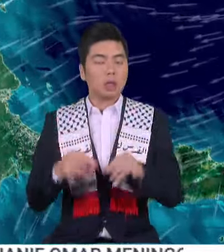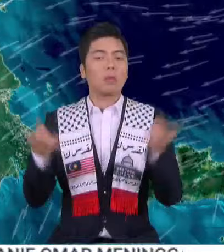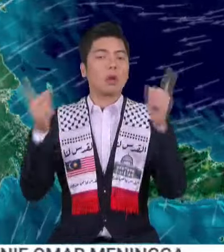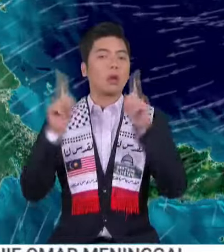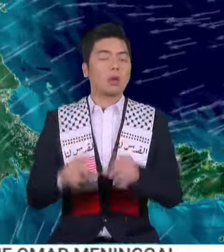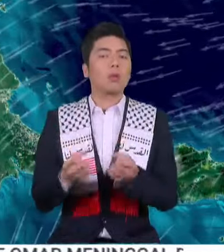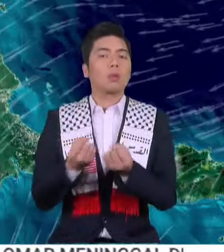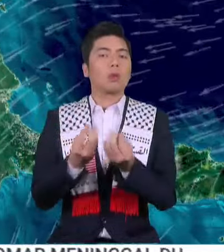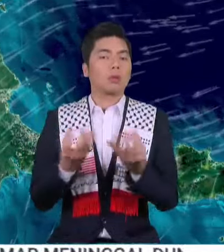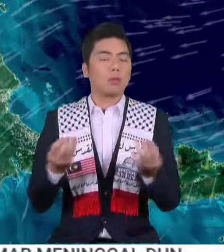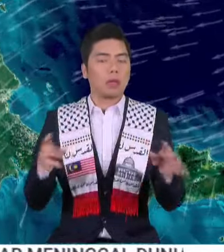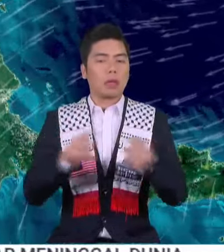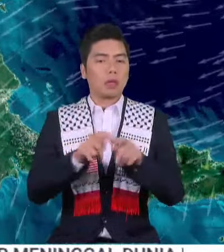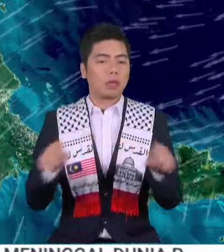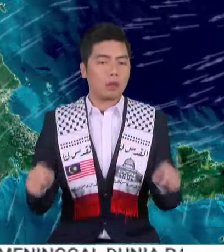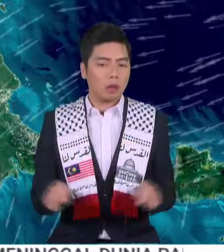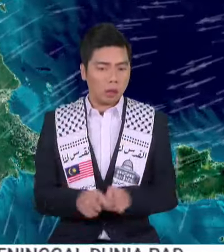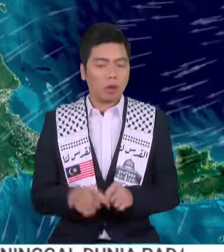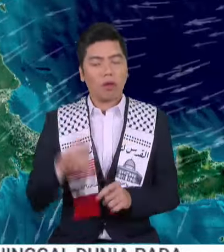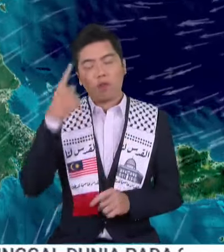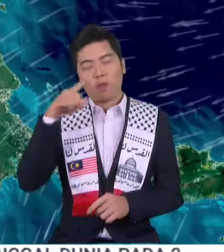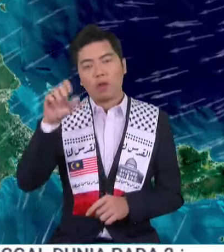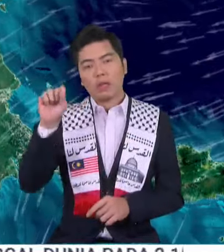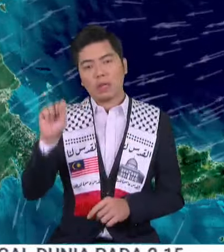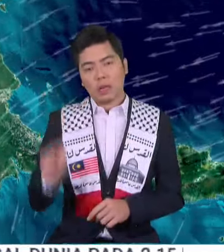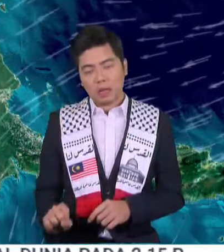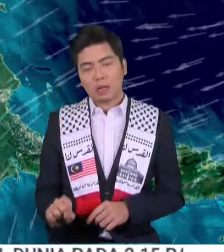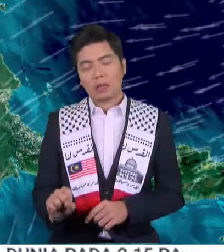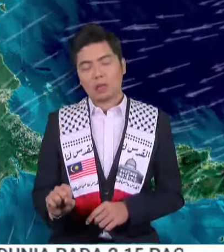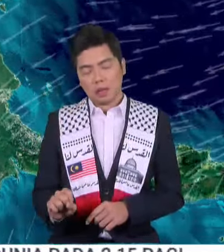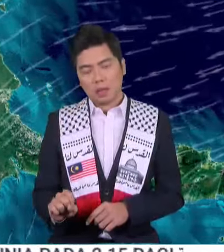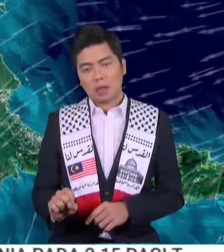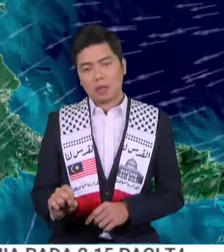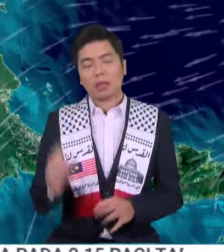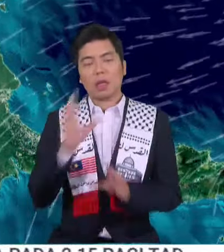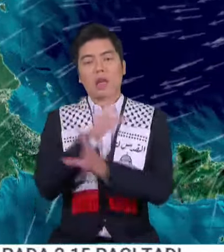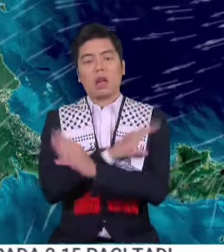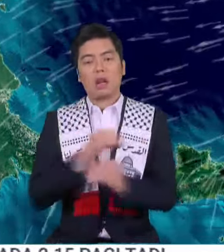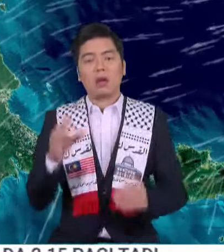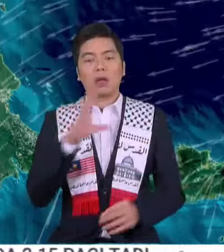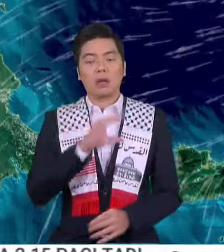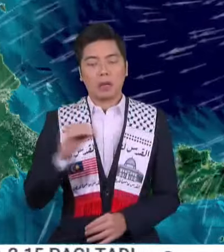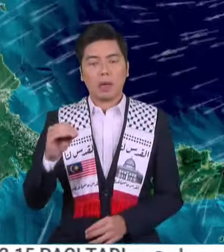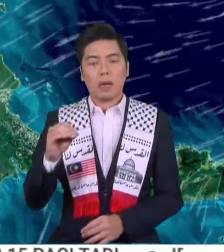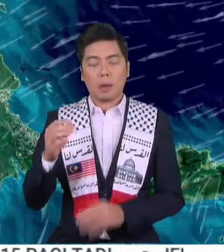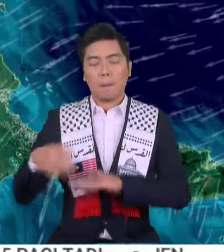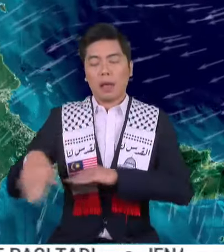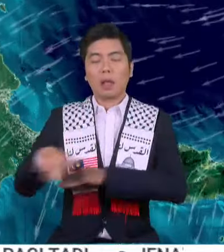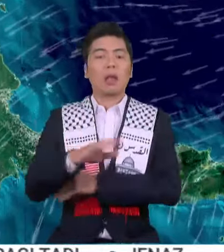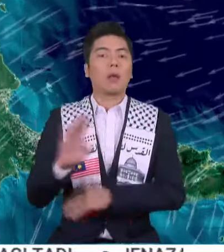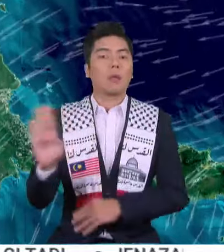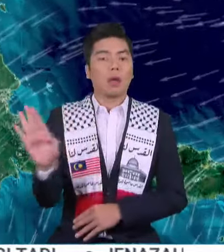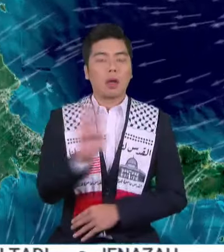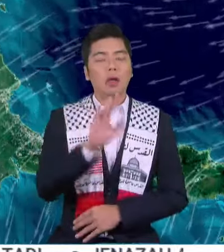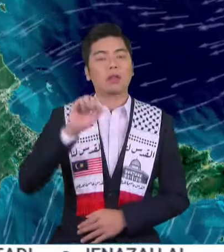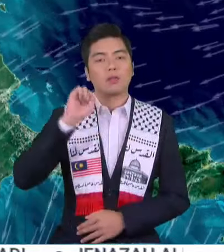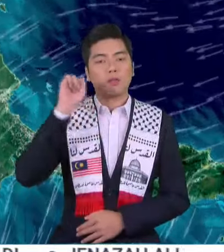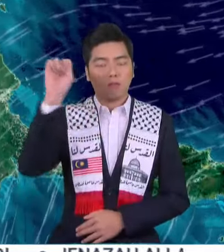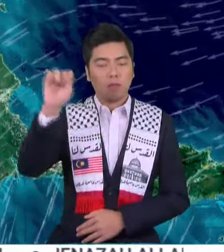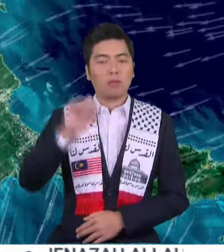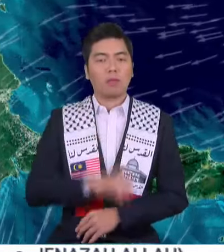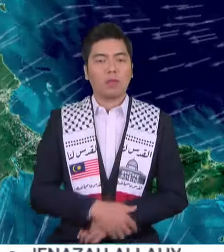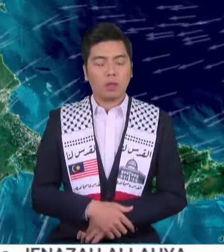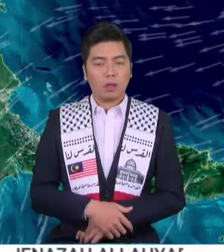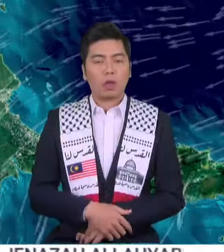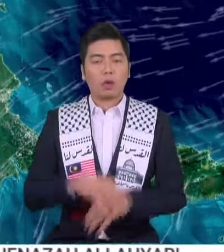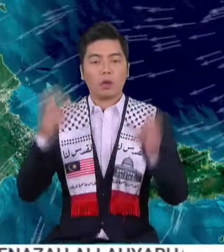di beberapa kawasan sekitar selatan negeri Sarawak dan juga di bahagian pantai barat negeri Sabah. Keadaan